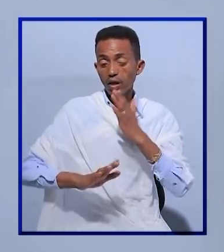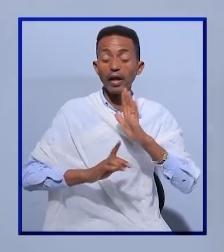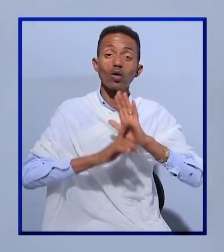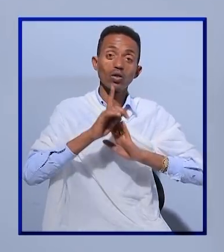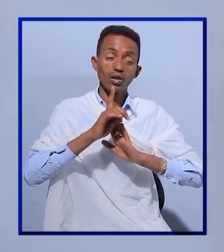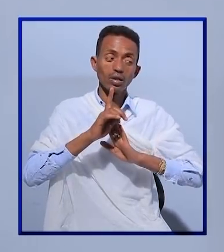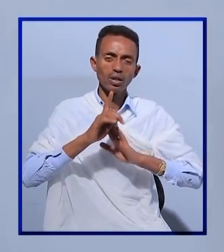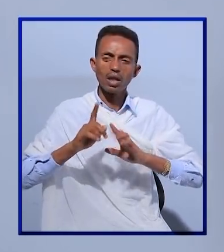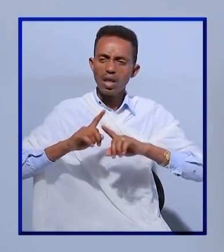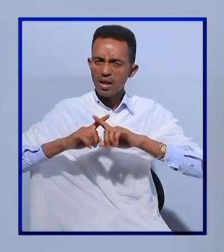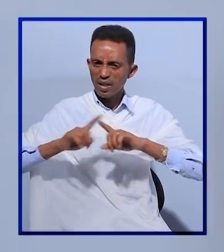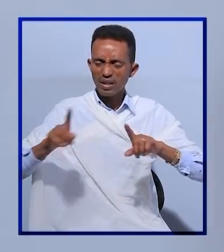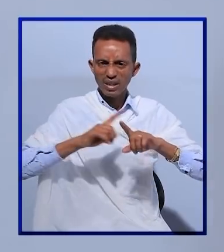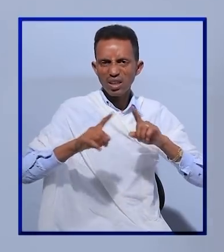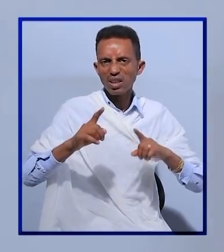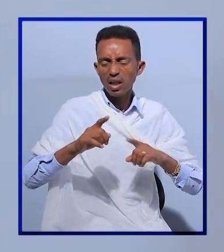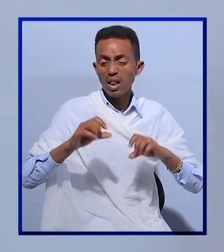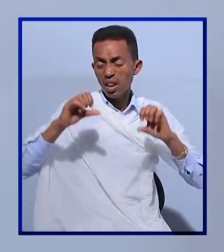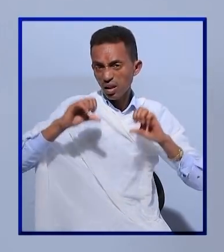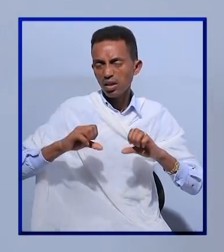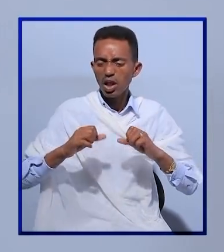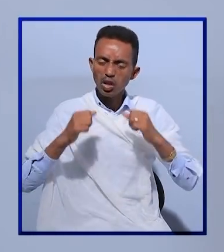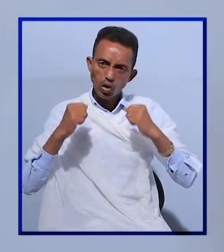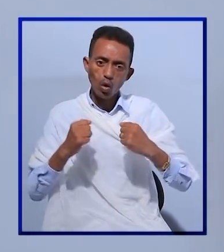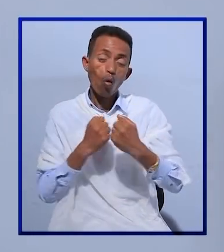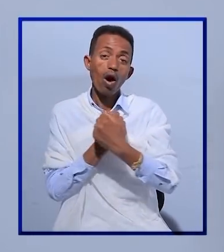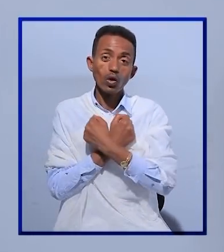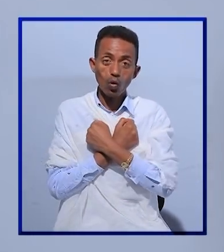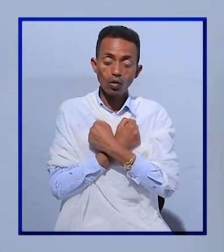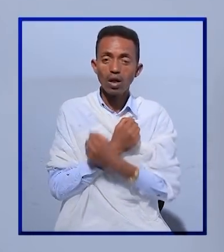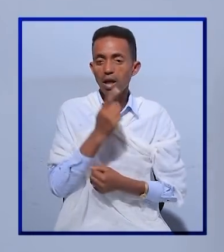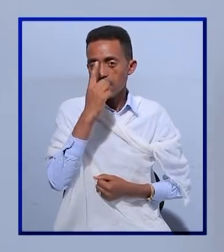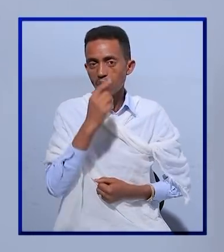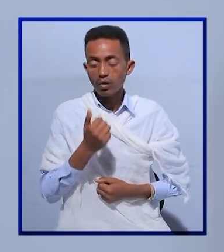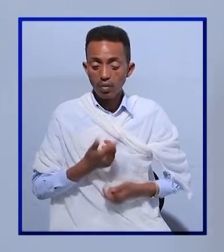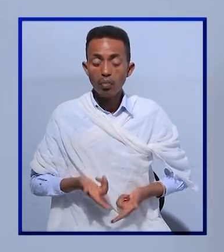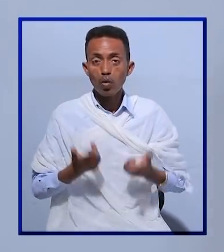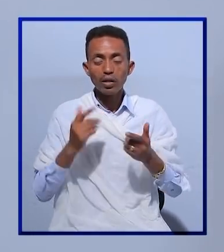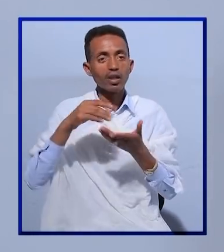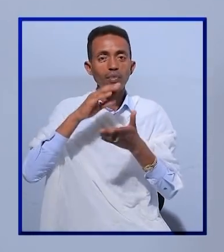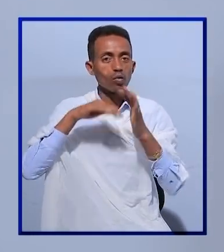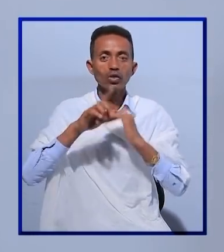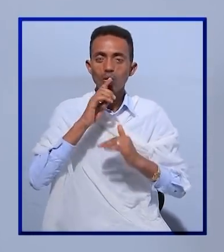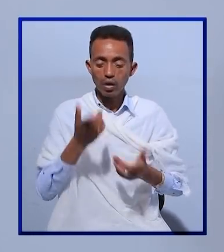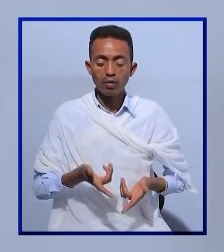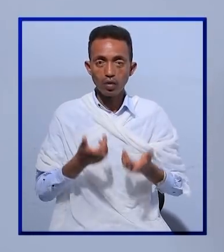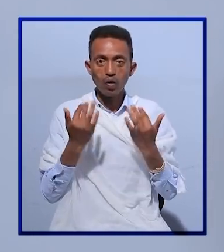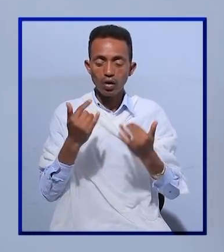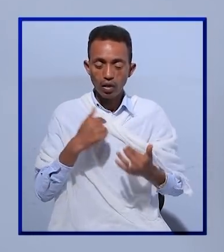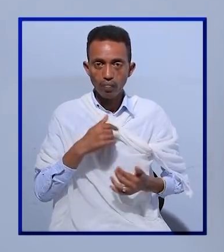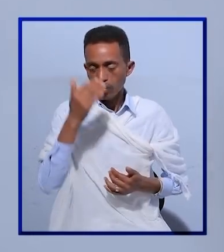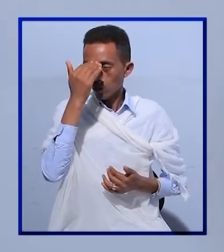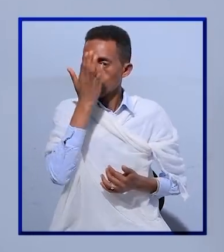ተወልጄ ያደኩት የተለያዩ እምነቶች ተቻችለውና ተዋደው በሚኖሩበት ከተማ ነው ትላለች